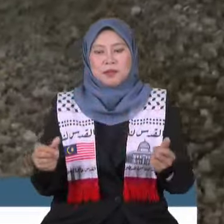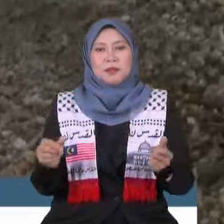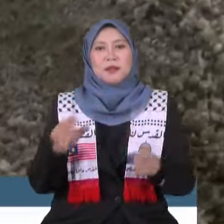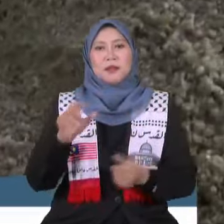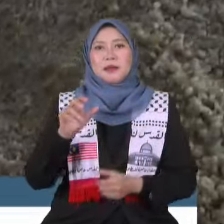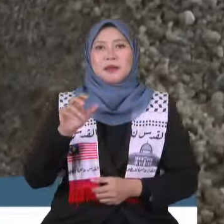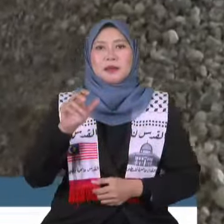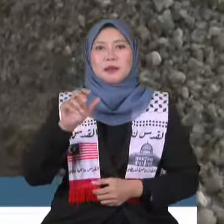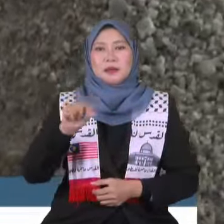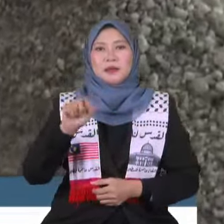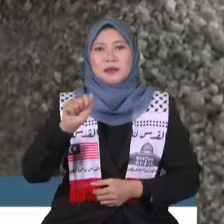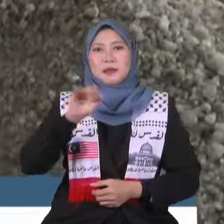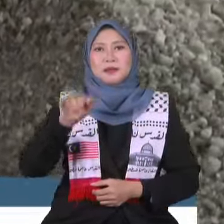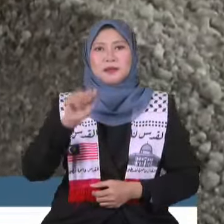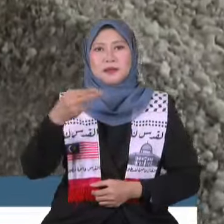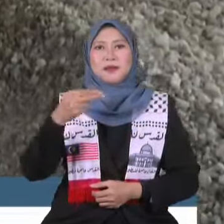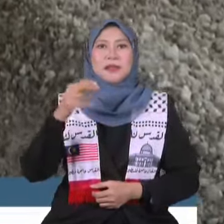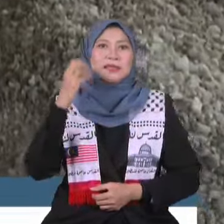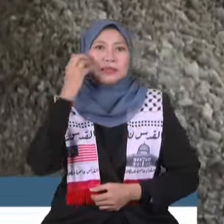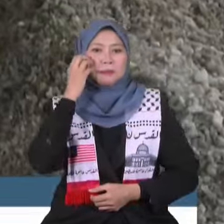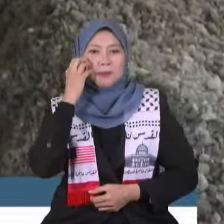Kemaman.